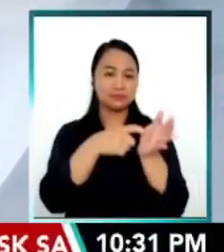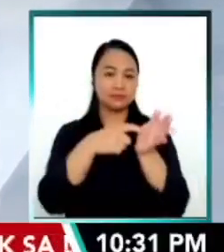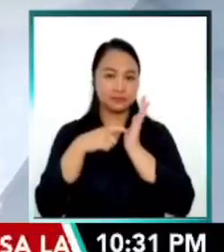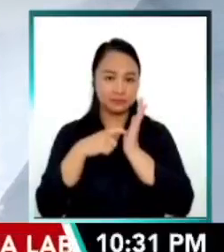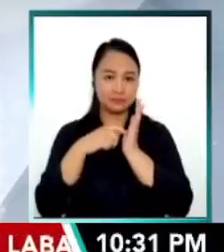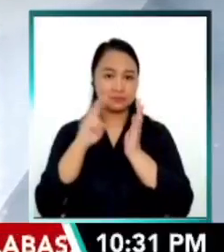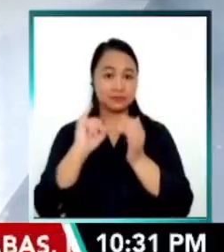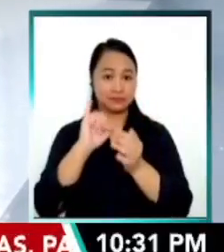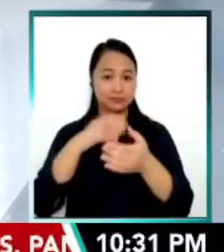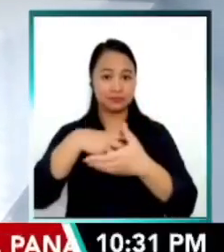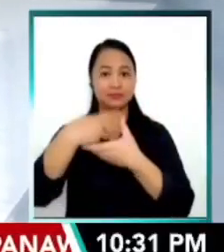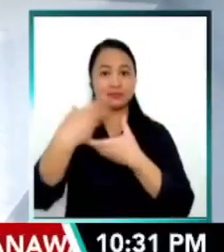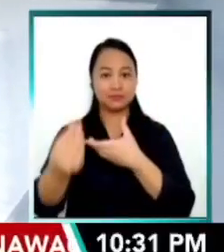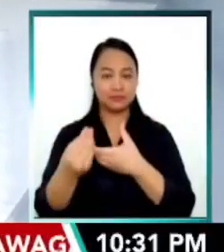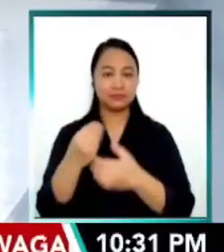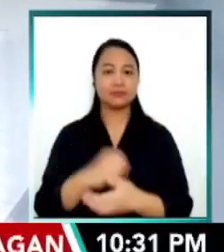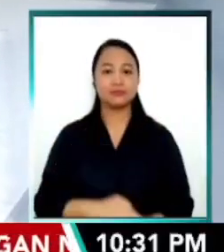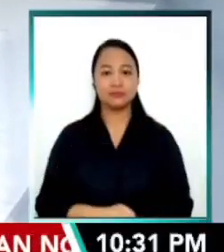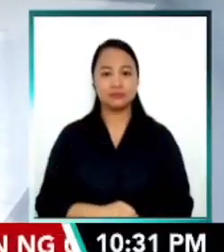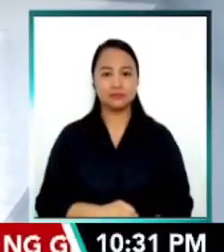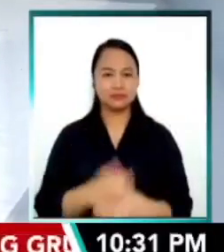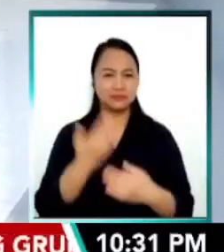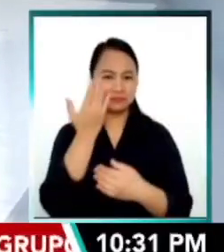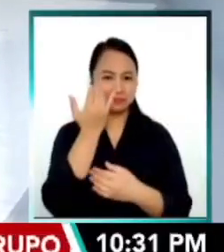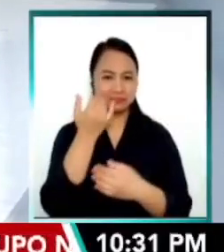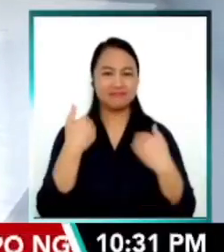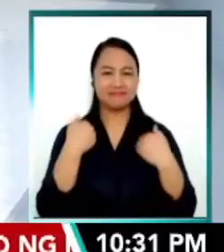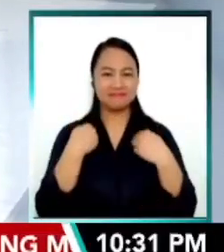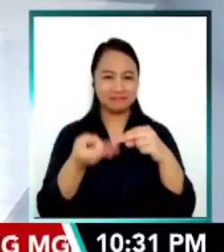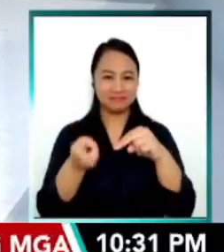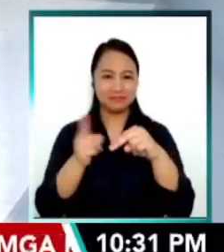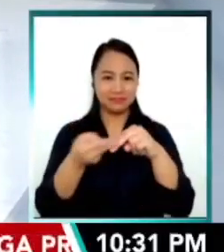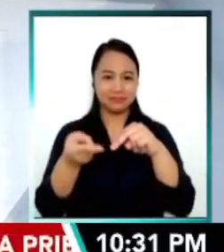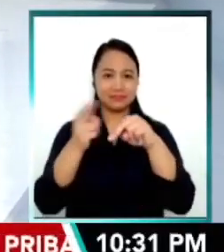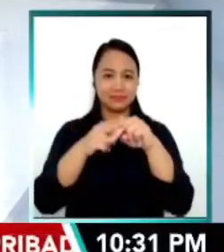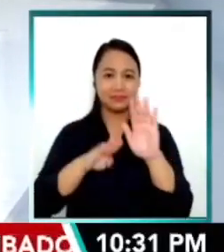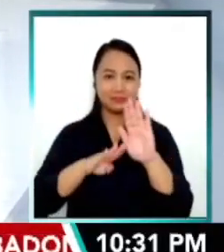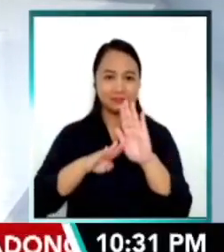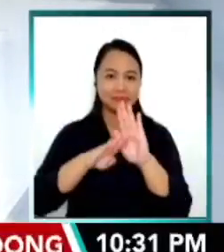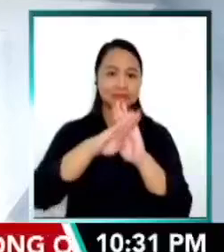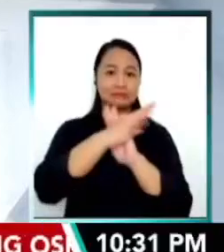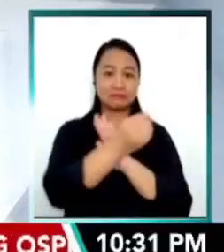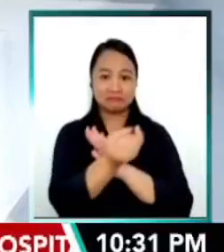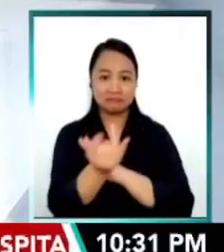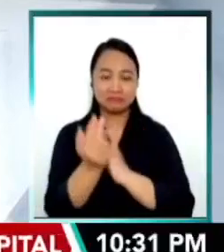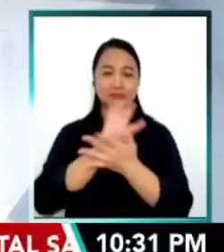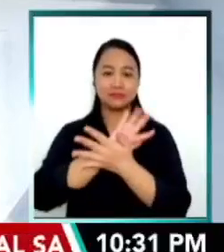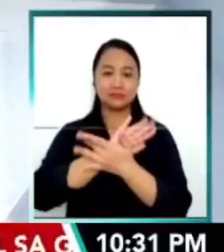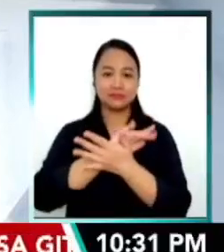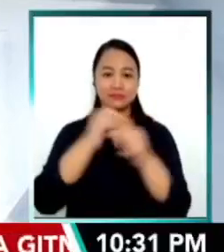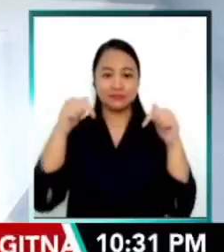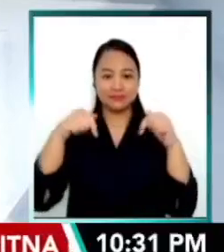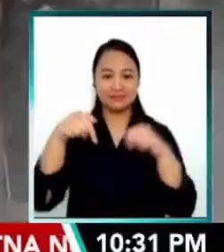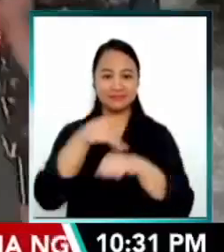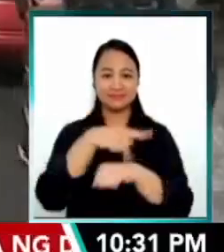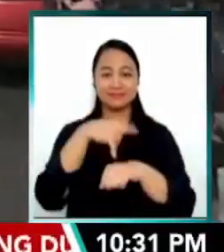labas. Nagsisimula na raw kasing tumaas muli ang mga kaso ng COVID-19 sa bansa.